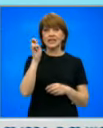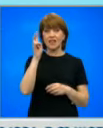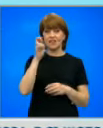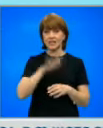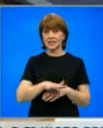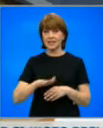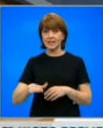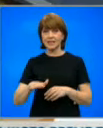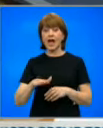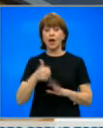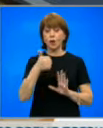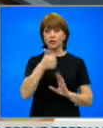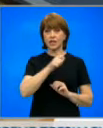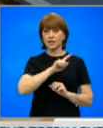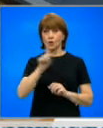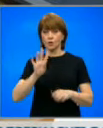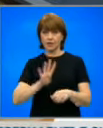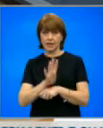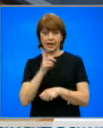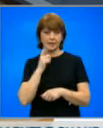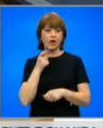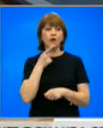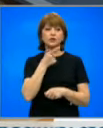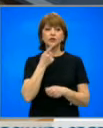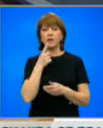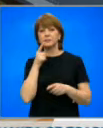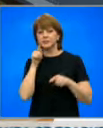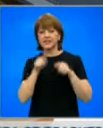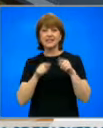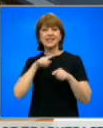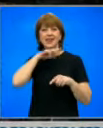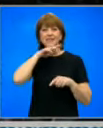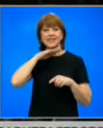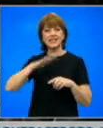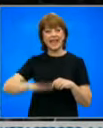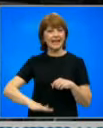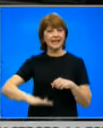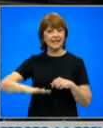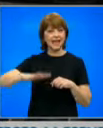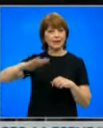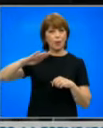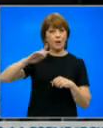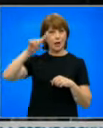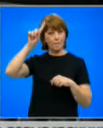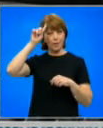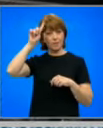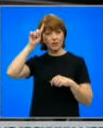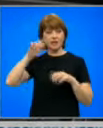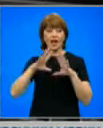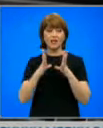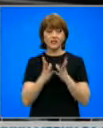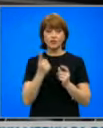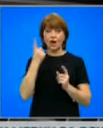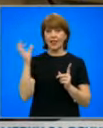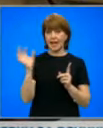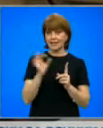години. Мъжът подхождал персонално в зависимост от възрастта и емоционалното състояние на момичето. Всичко това с